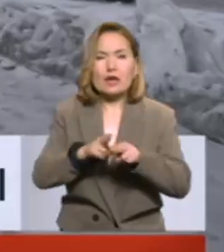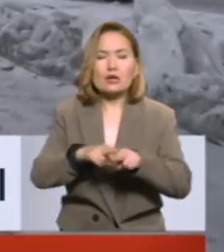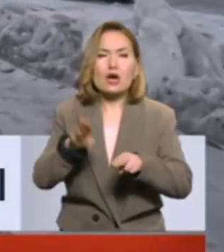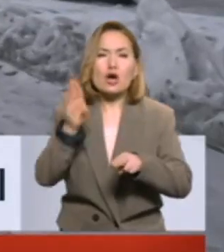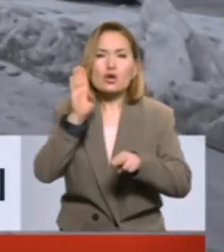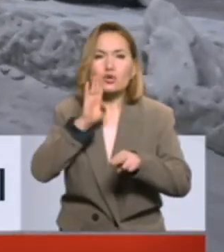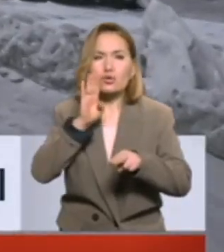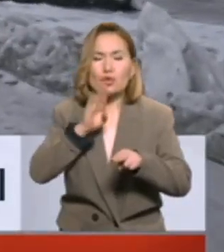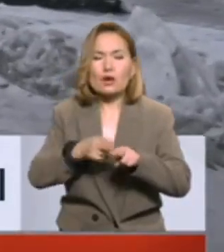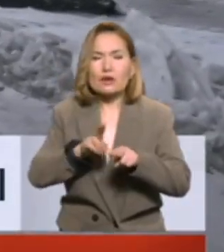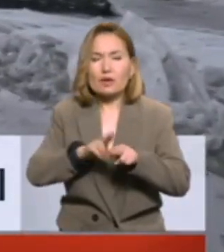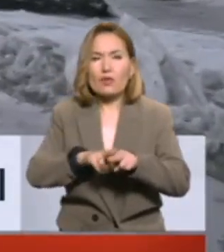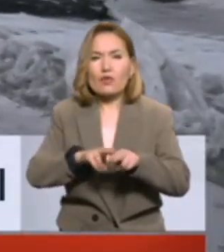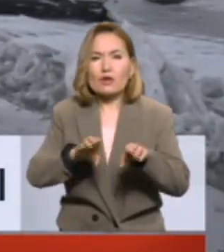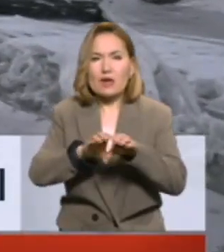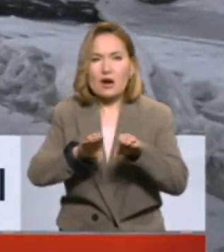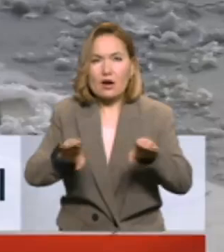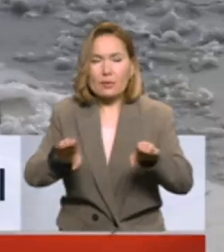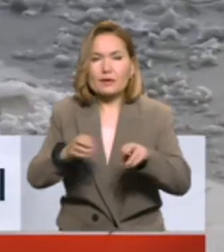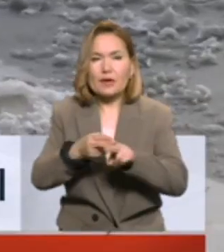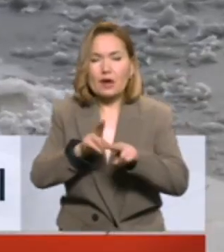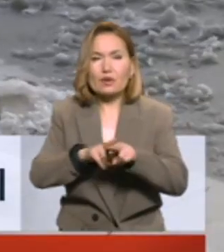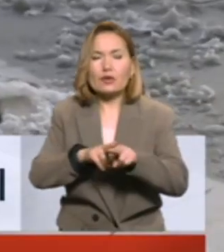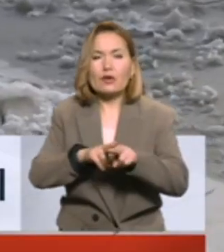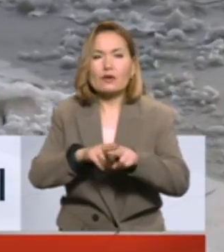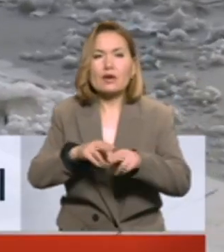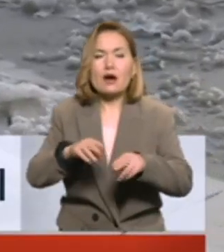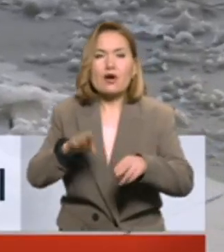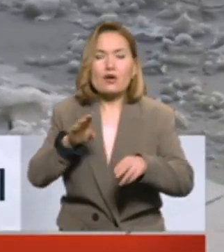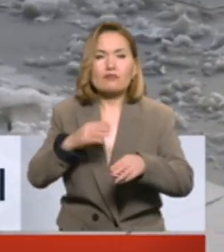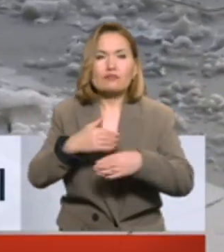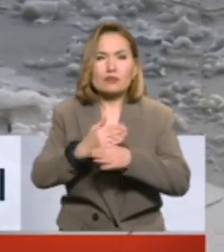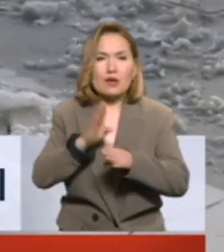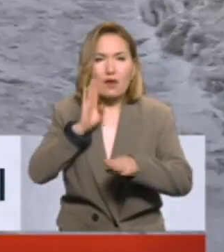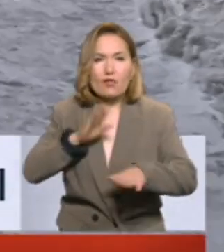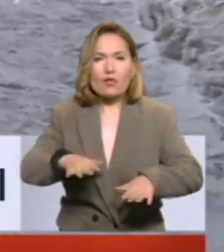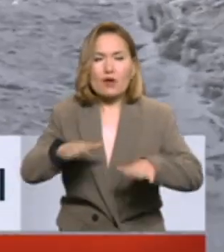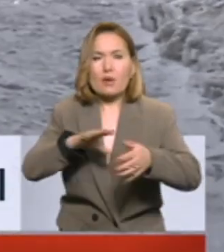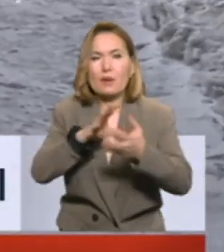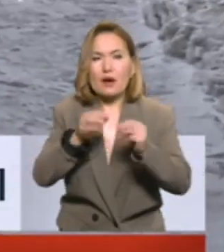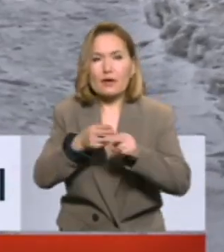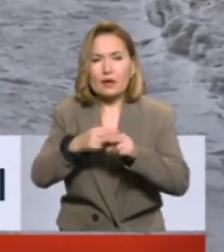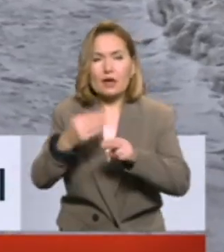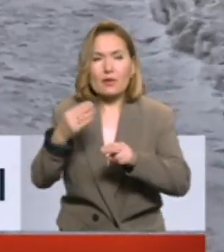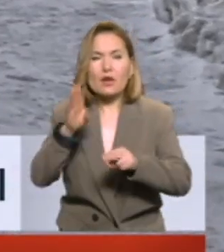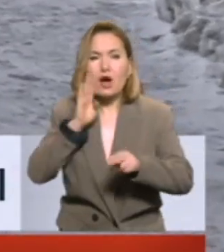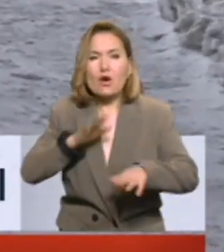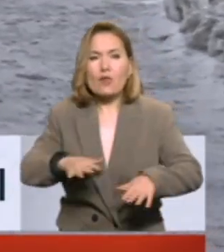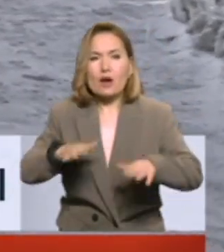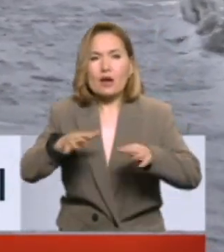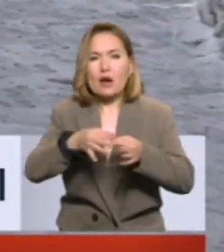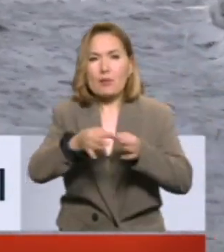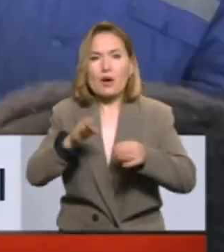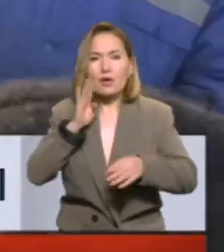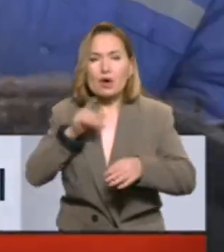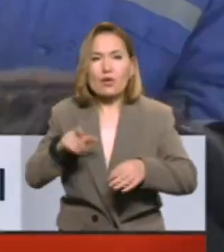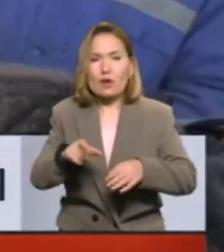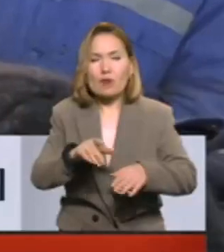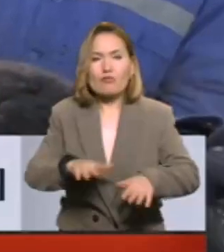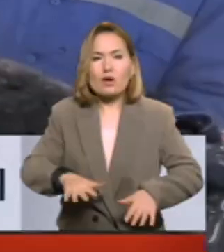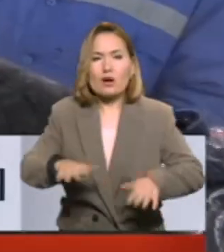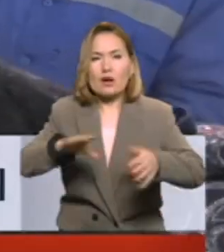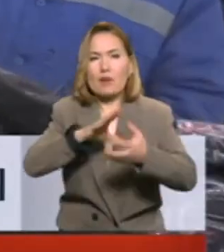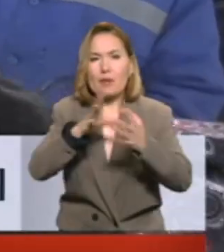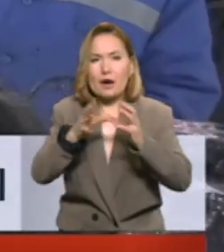суды шамадан тыс ағызған. Бұл туралы шаһар басшысы Дәулет Батырбаев айтты. Мол судың кесірінен Хариузовка өзенінің деңгейі